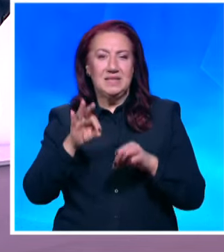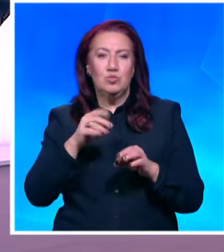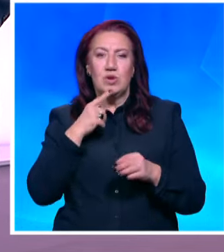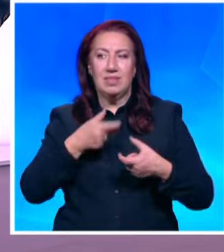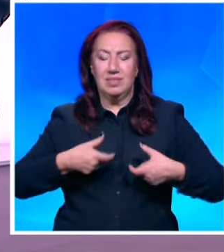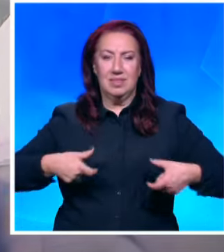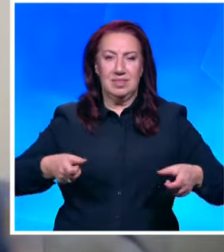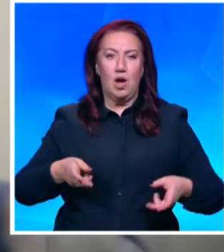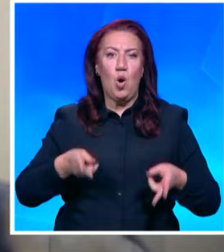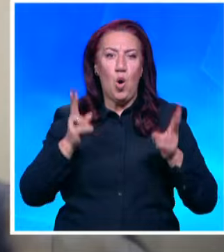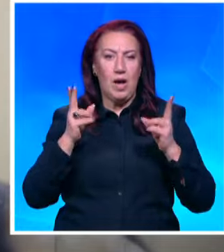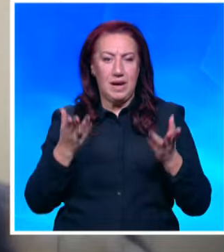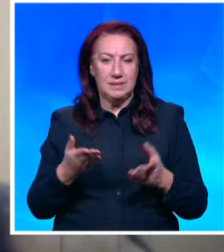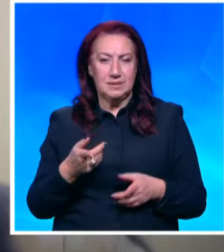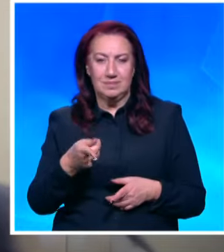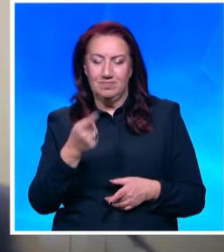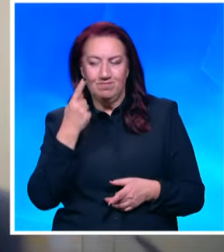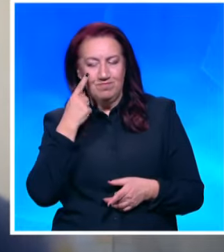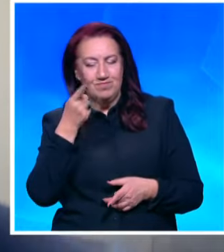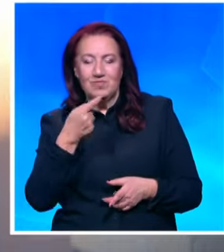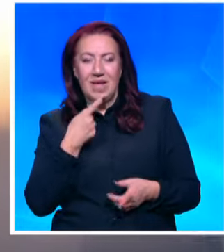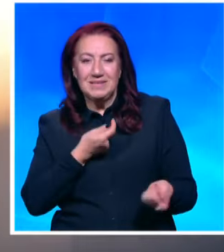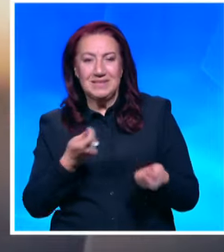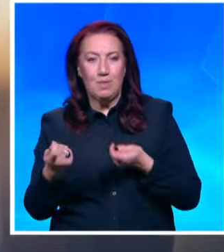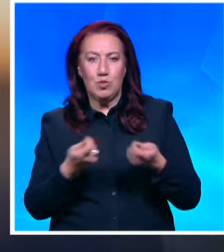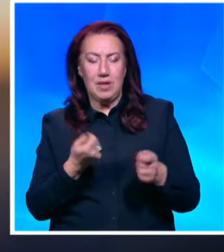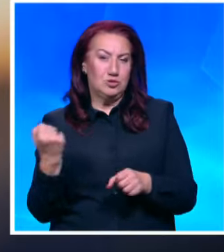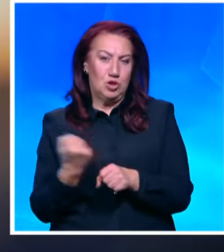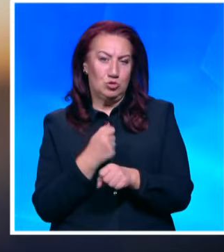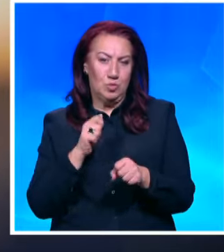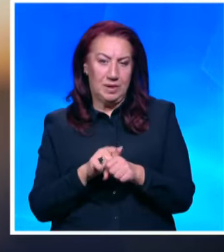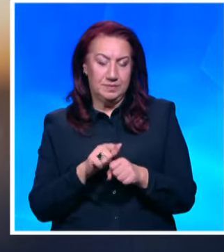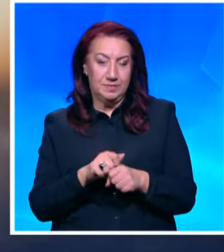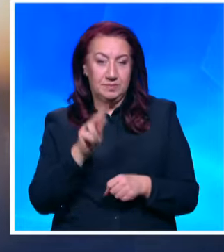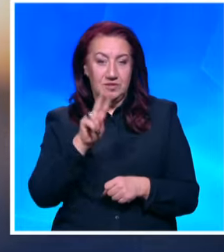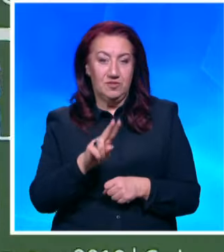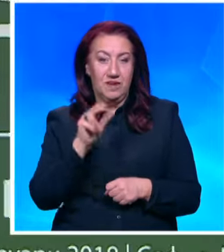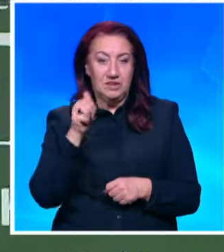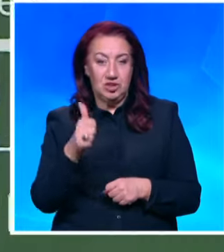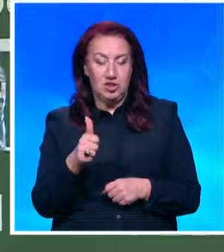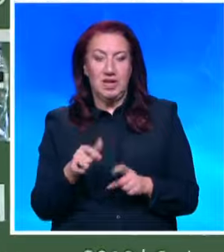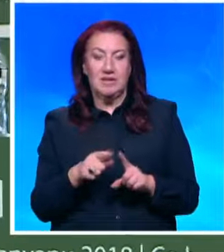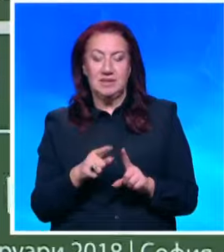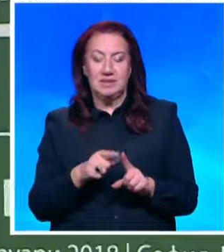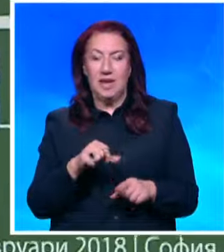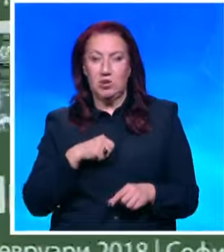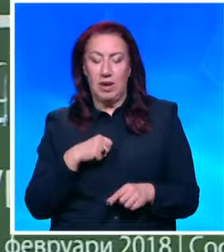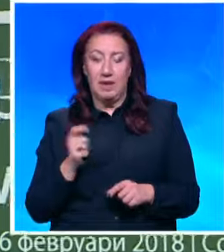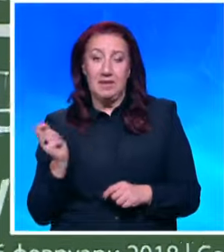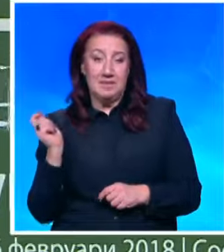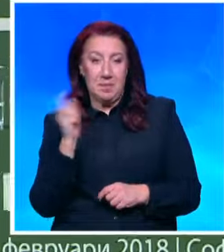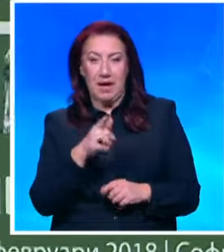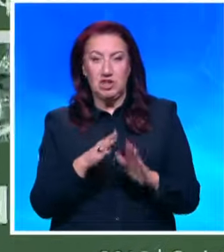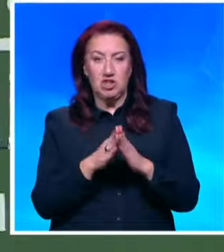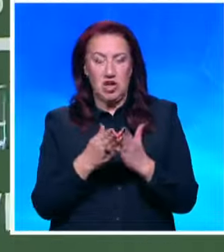саботаж. На 26 януари от Българския футболен съюз изпращат към членовете на изпълкома покана за заседание днес.